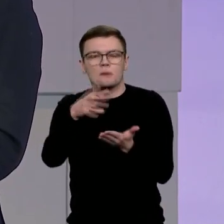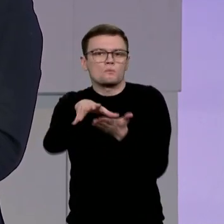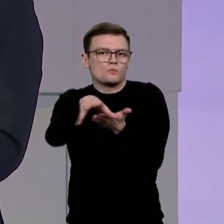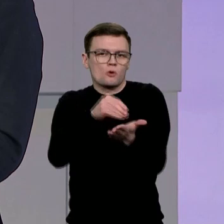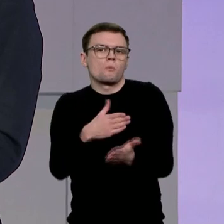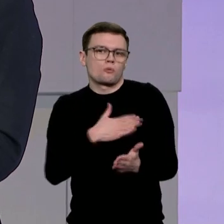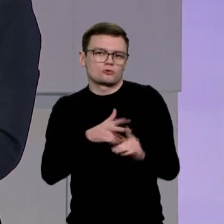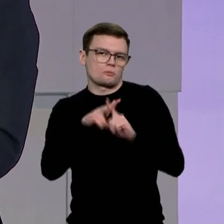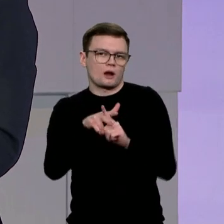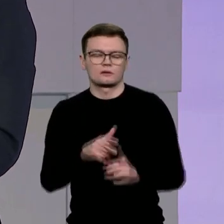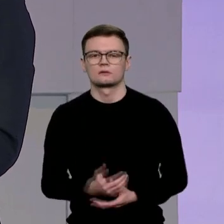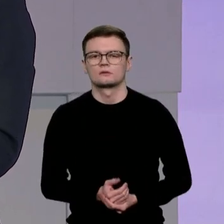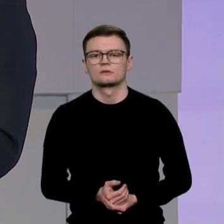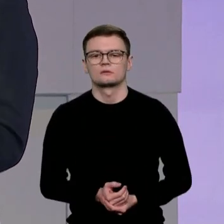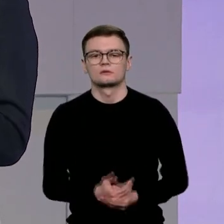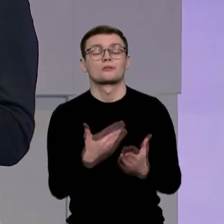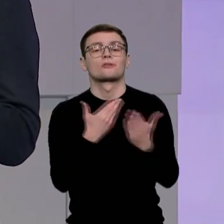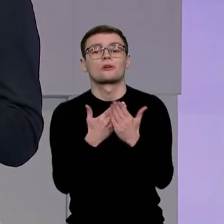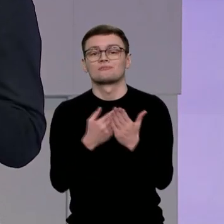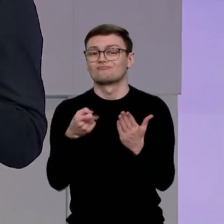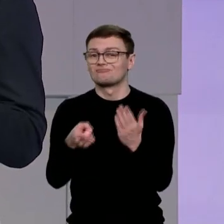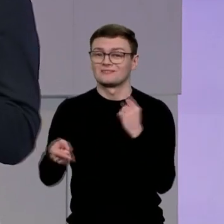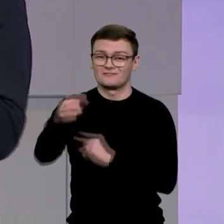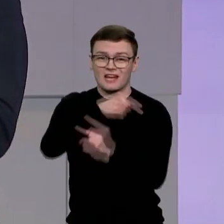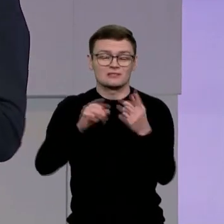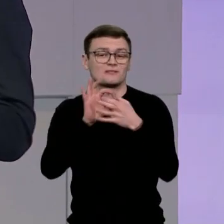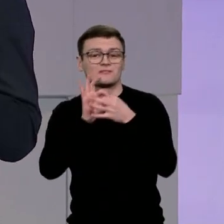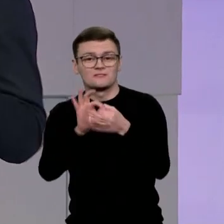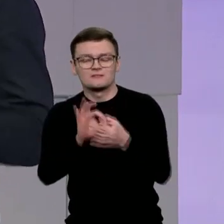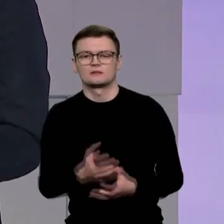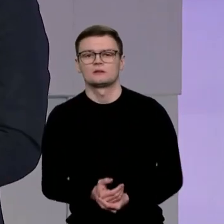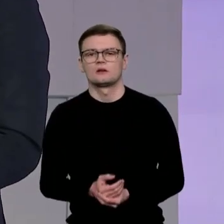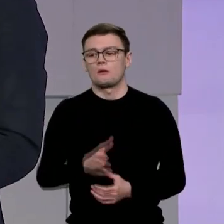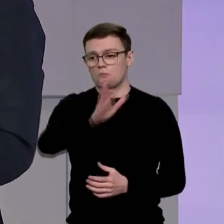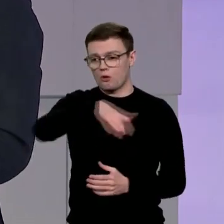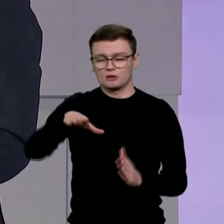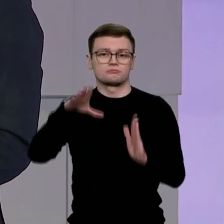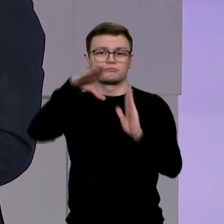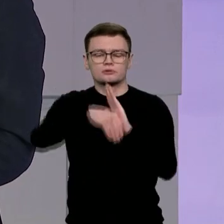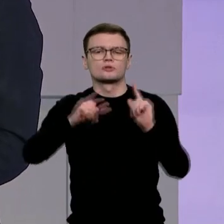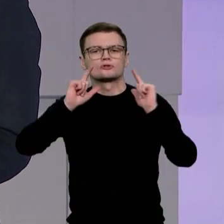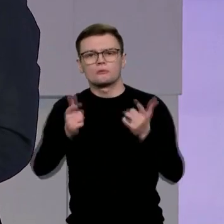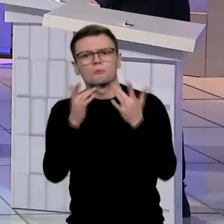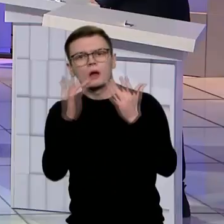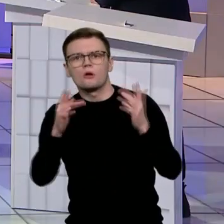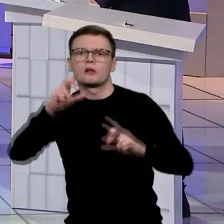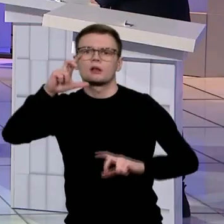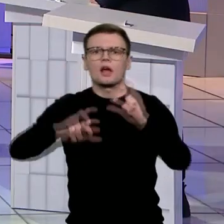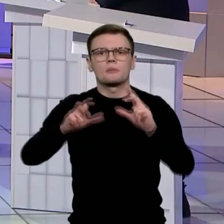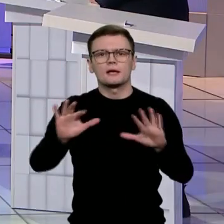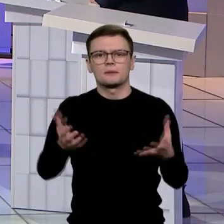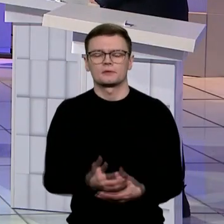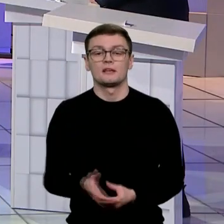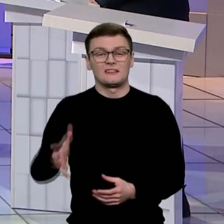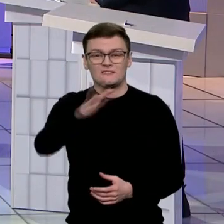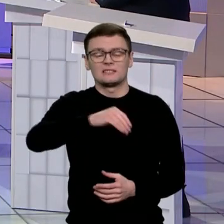kopijuoja mūsų praktiką, todėl, kad tai yra susiję tiesiogiai su verslu ir su mokinių įtraukimu ir parodyti, kaip veikia gamyba realybė. Visi mokiniai praeina pro